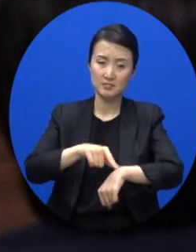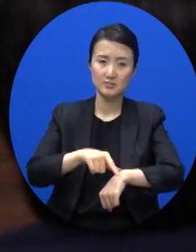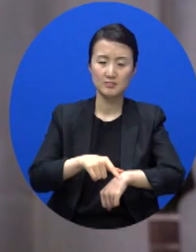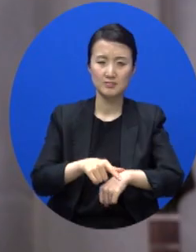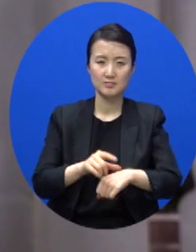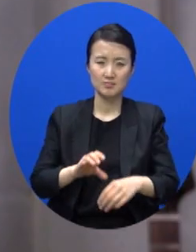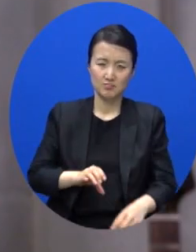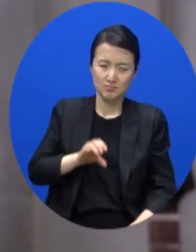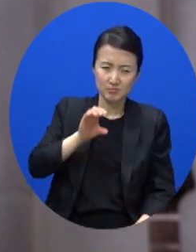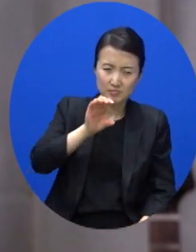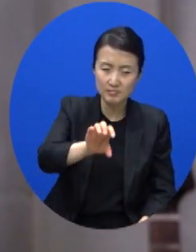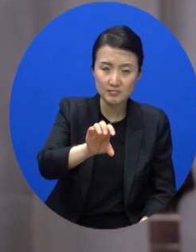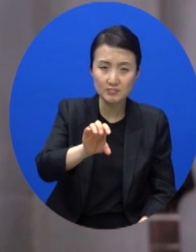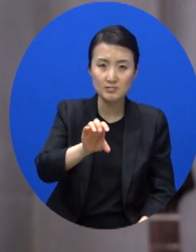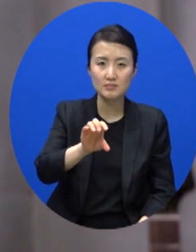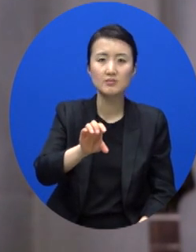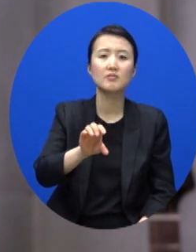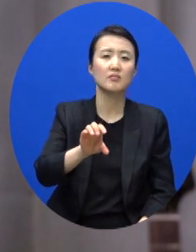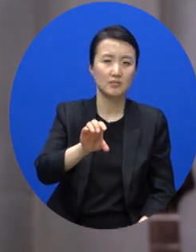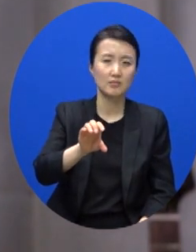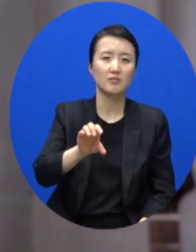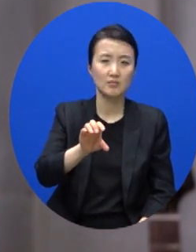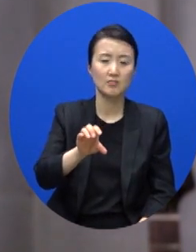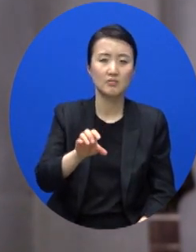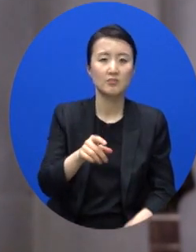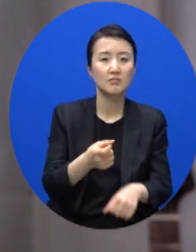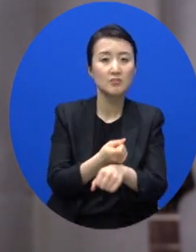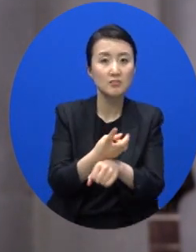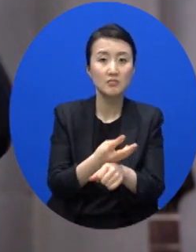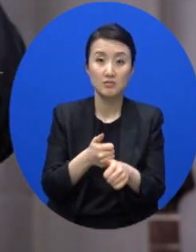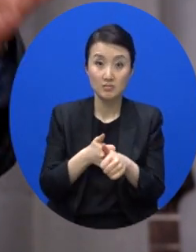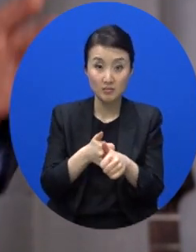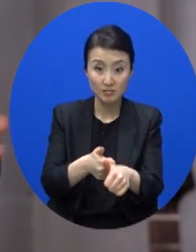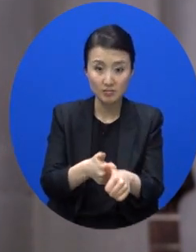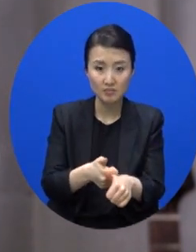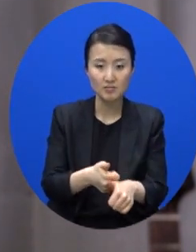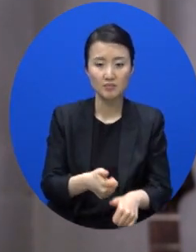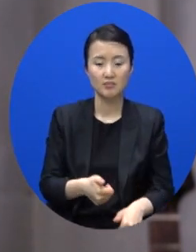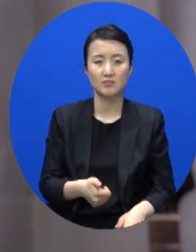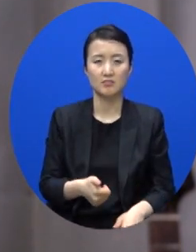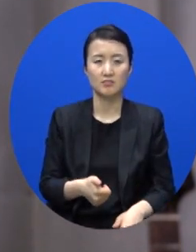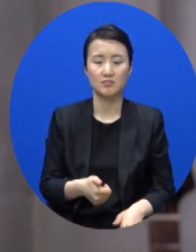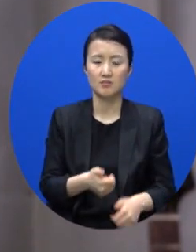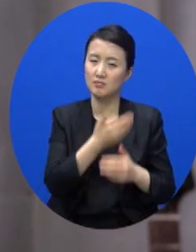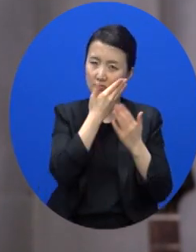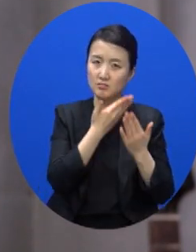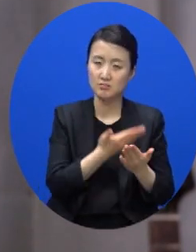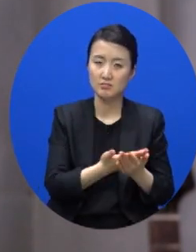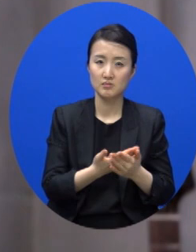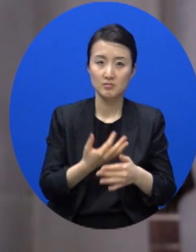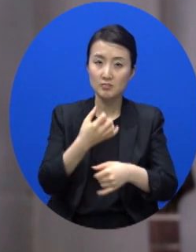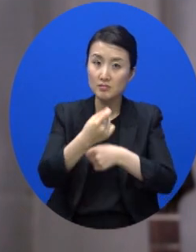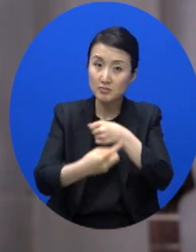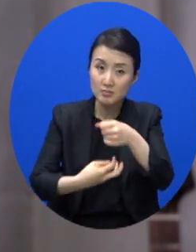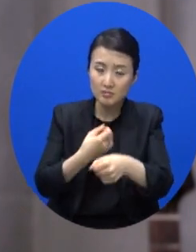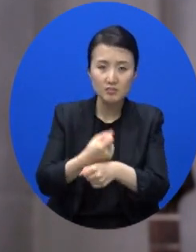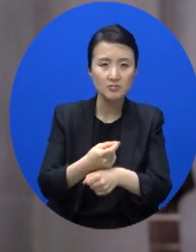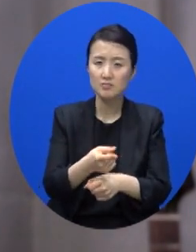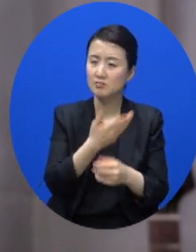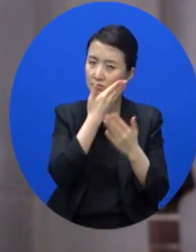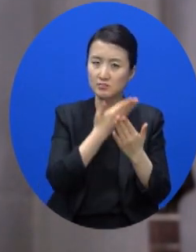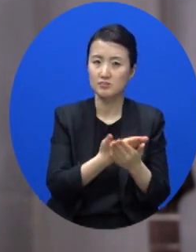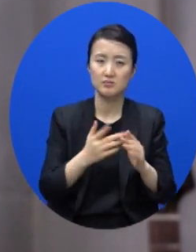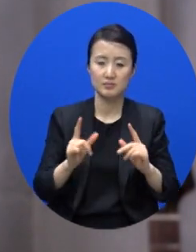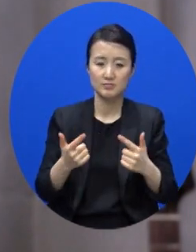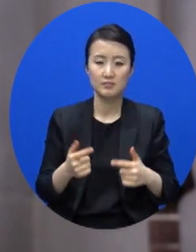할애하느냐 여기에 따라서 기능은 몇 년이 중요한 게 아니고 내가 몇